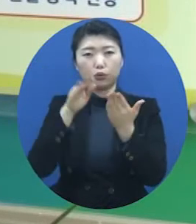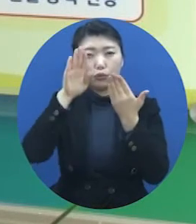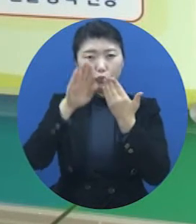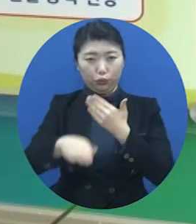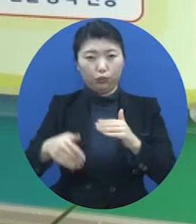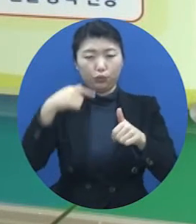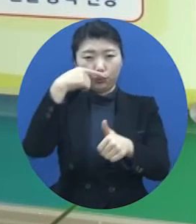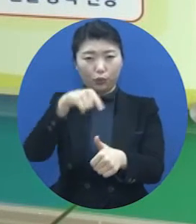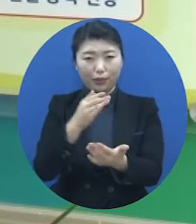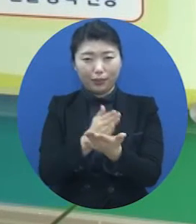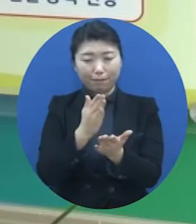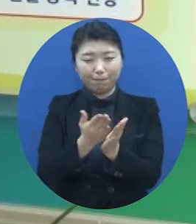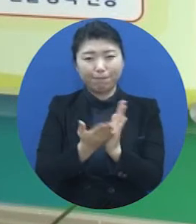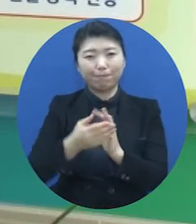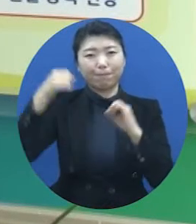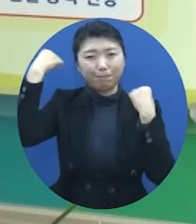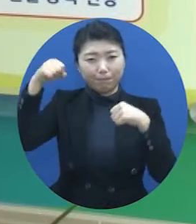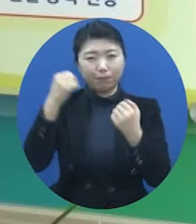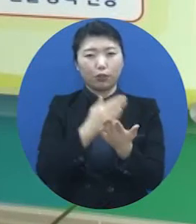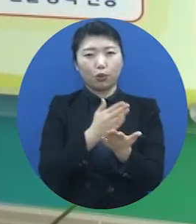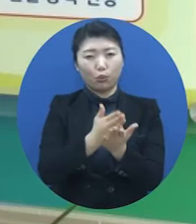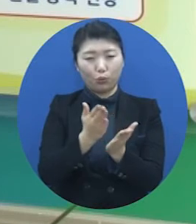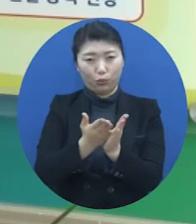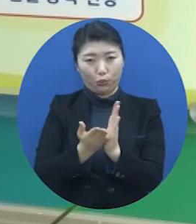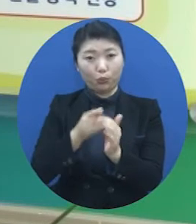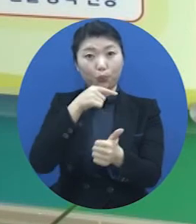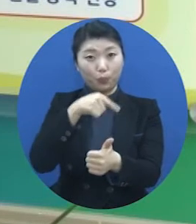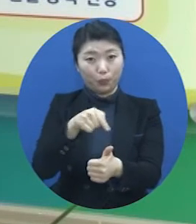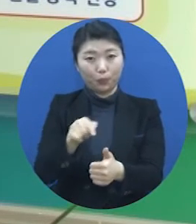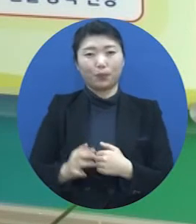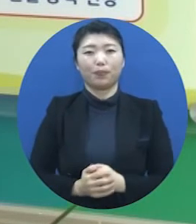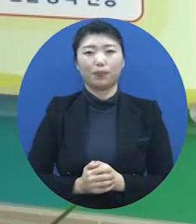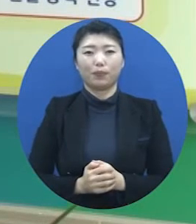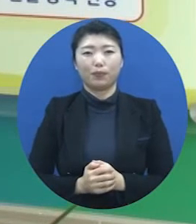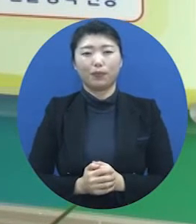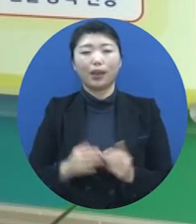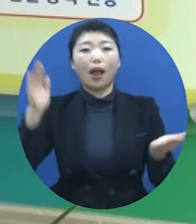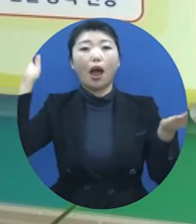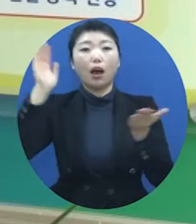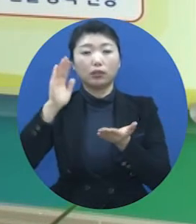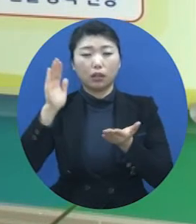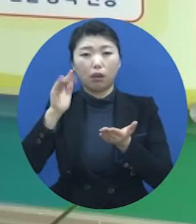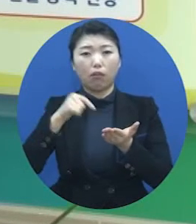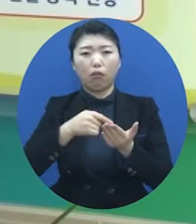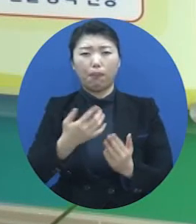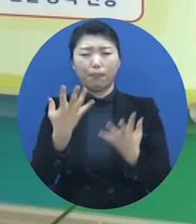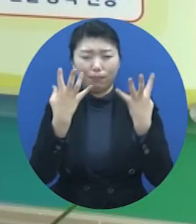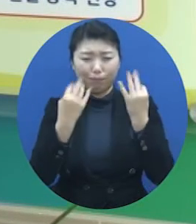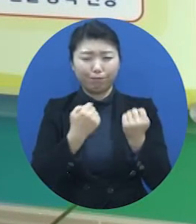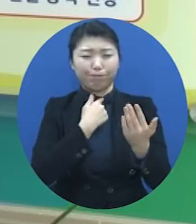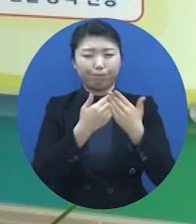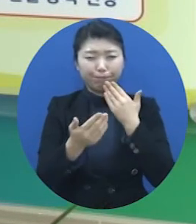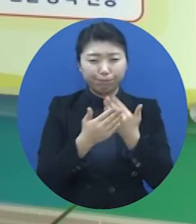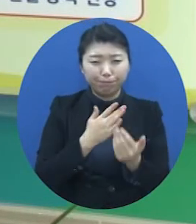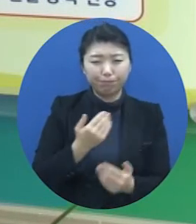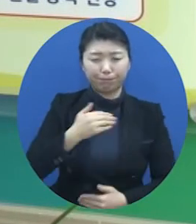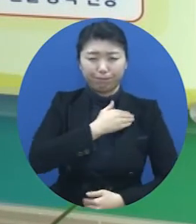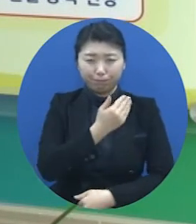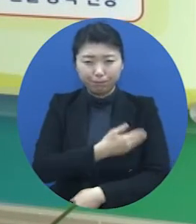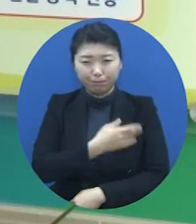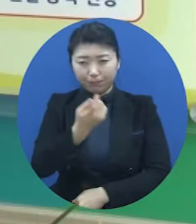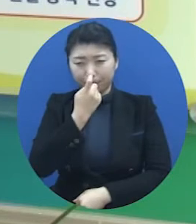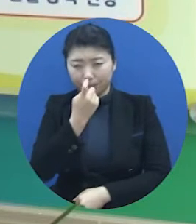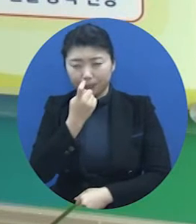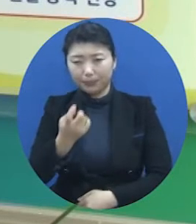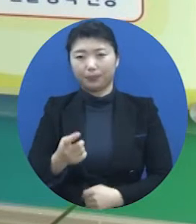교육, 다양한 예체능 교육을 실시하고 있습니다. 우리 학생들이 많은 경험과 견문을 얻을 수